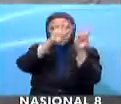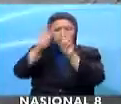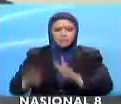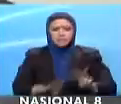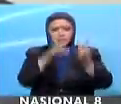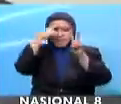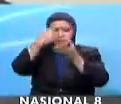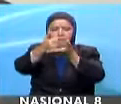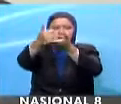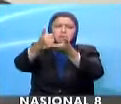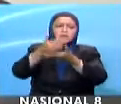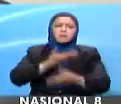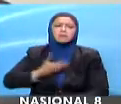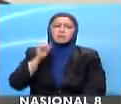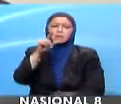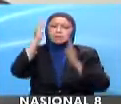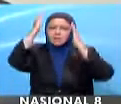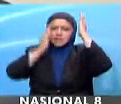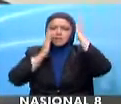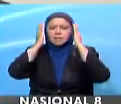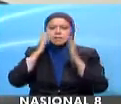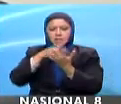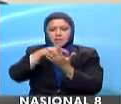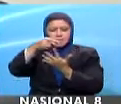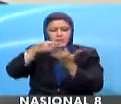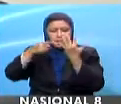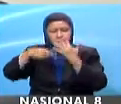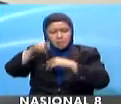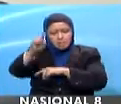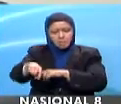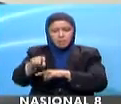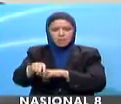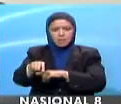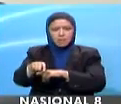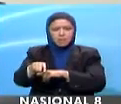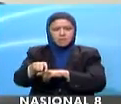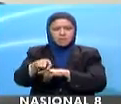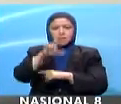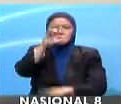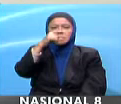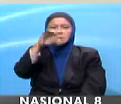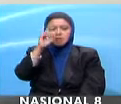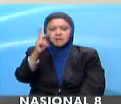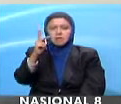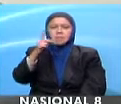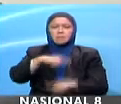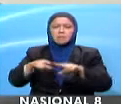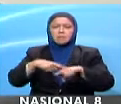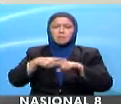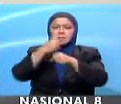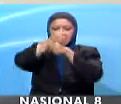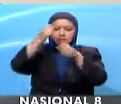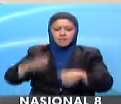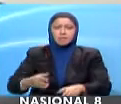jemaah. Di mana antara keperluan logistik petugas kita, itu kita akan membekalkan bendera Malaysia